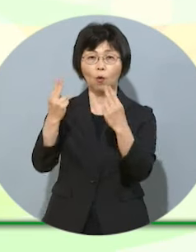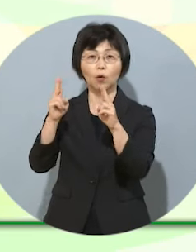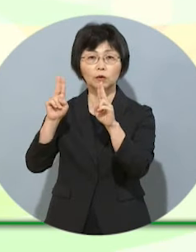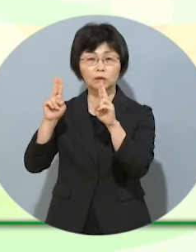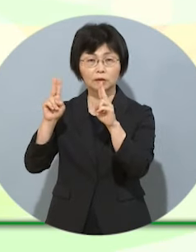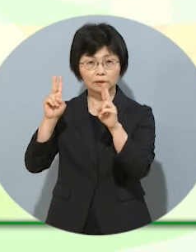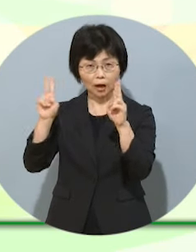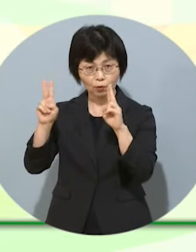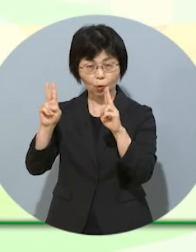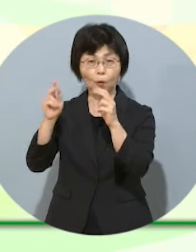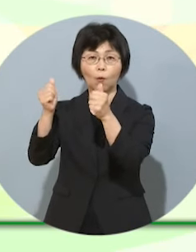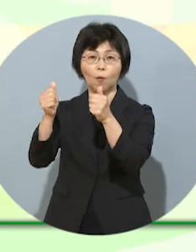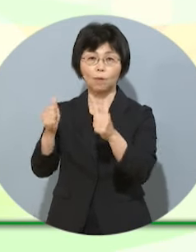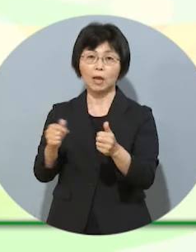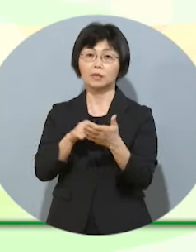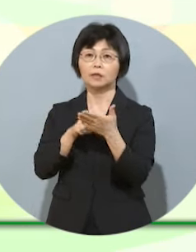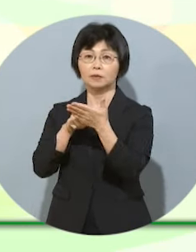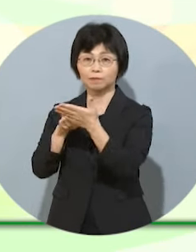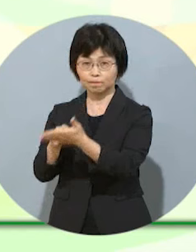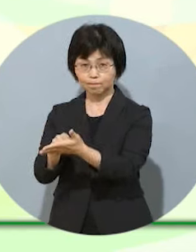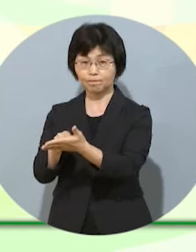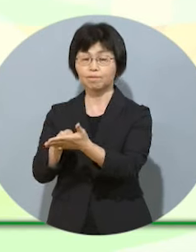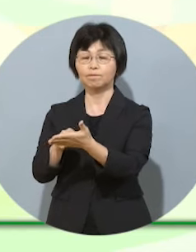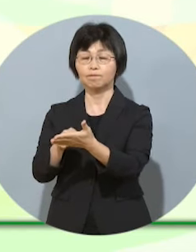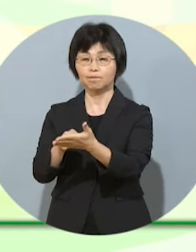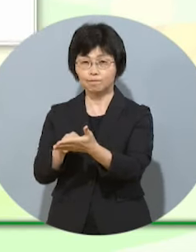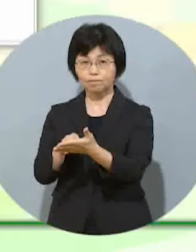ページで事前エントリーを行い、